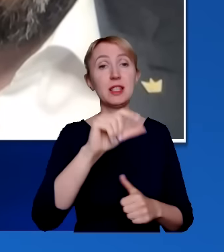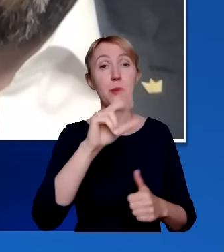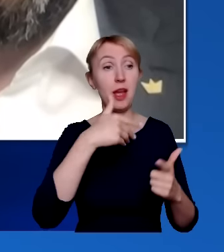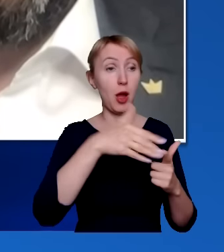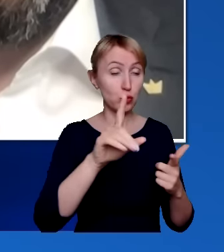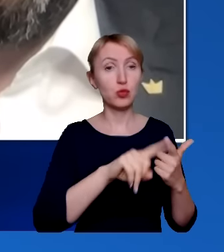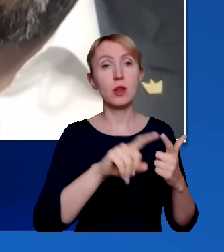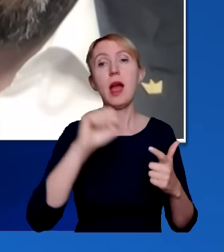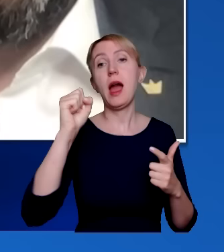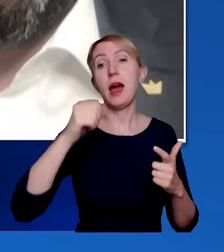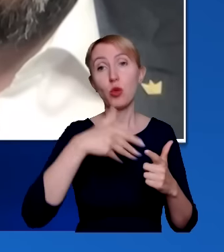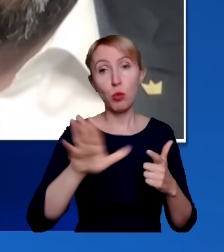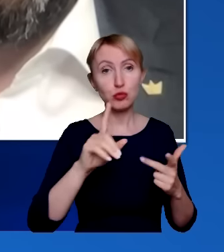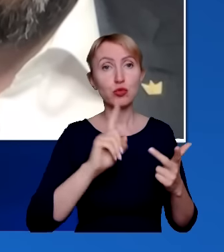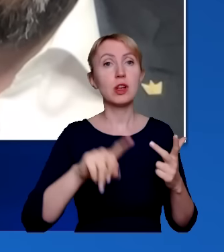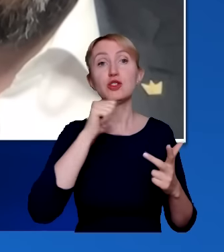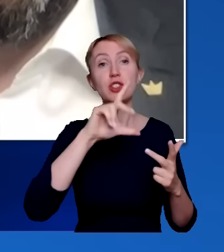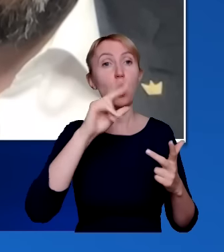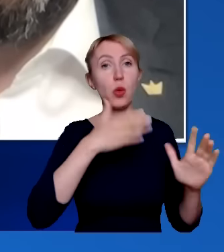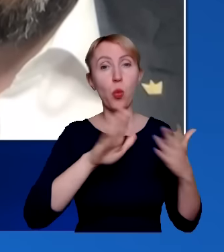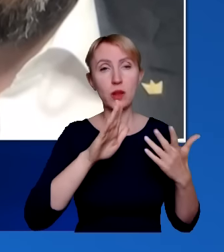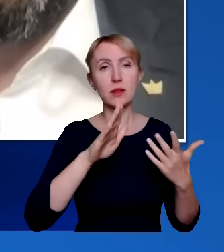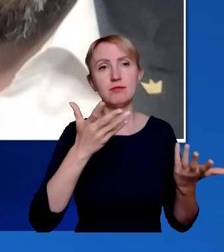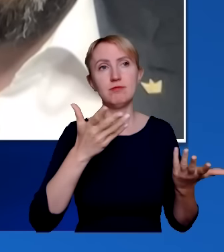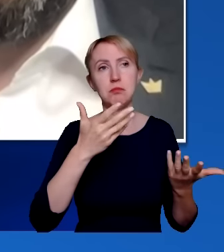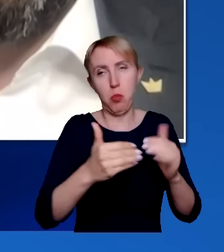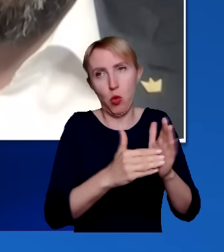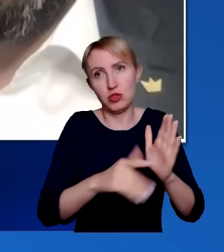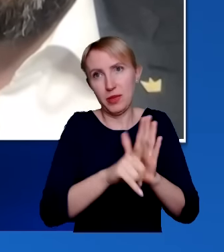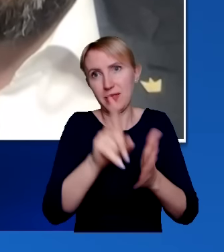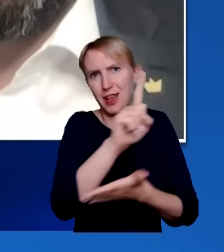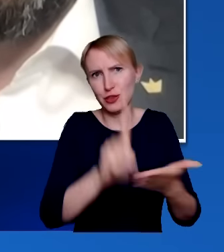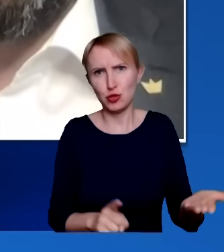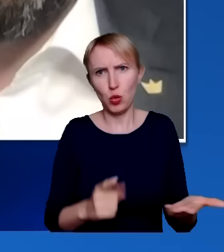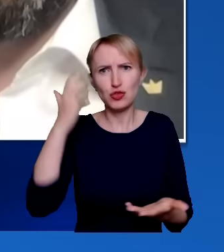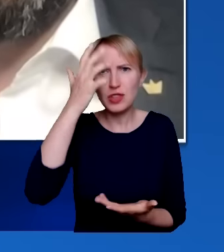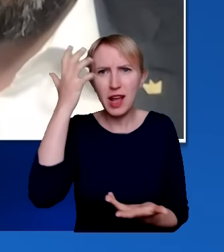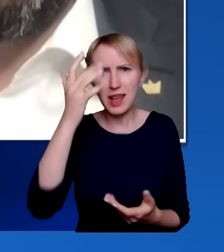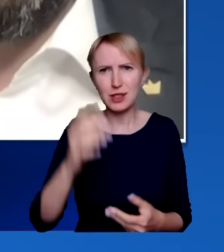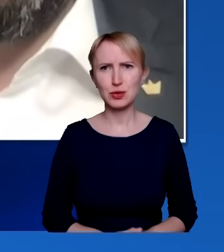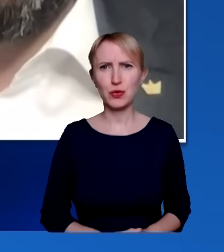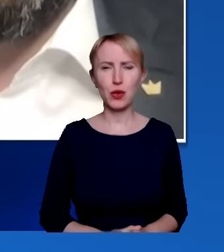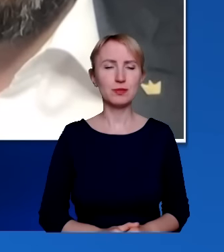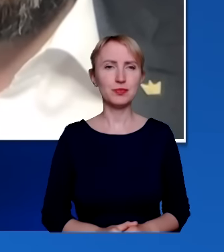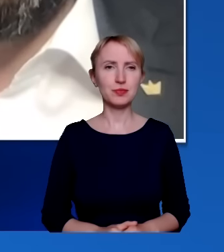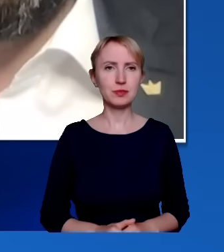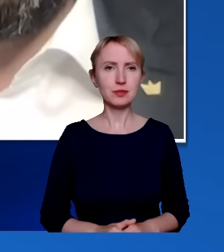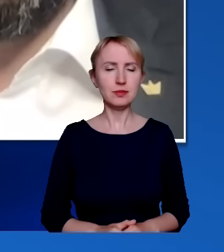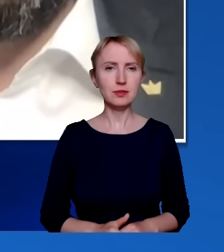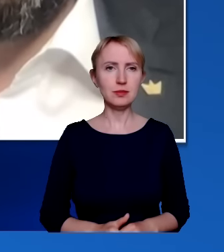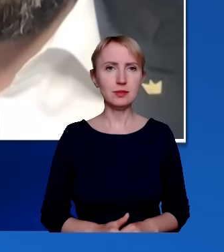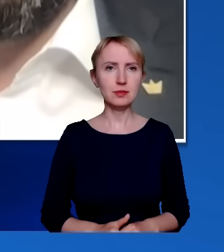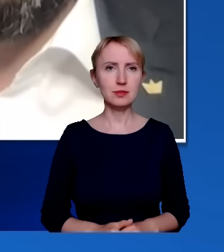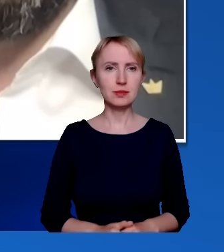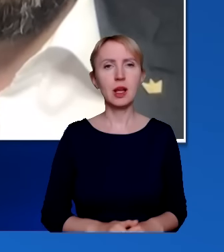atom odrzucony zielony łap zielony ład potrzebny dla Śląska jakieś szaleństwo więc można się by było można by się było z